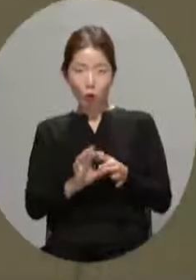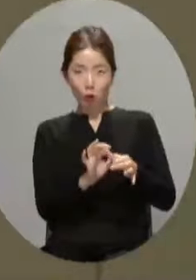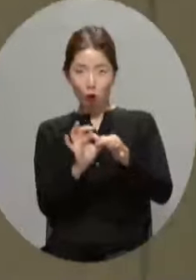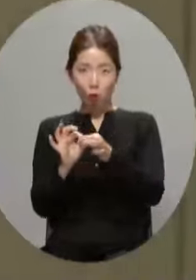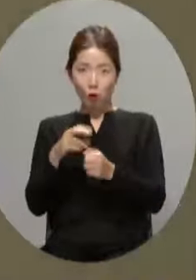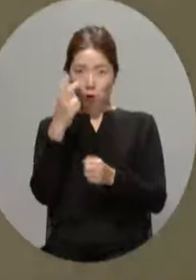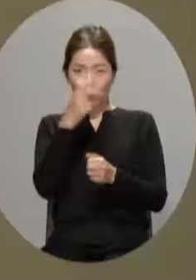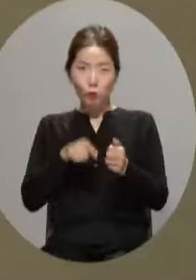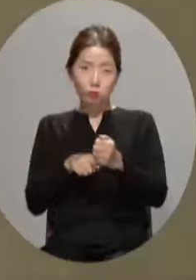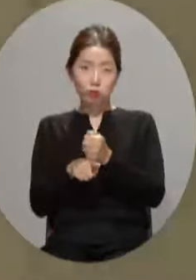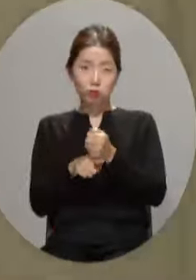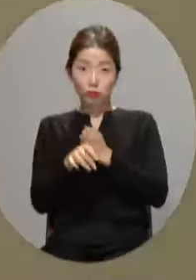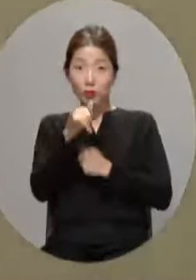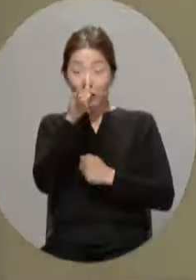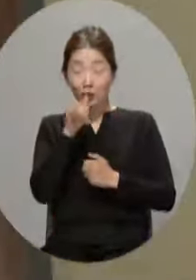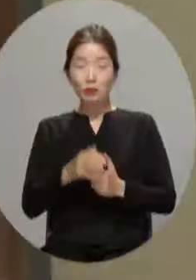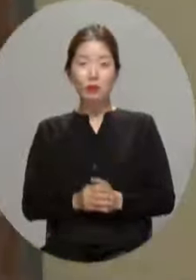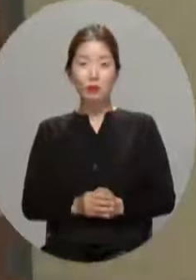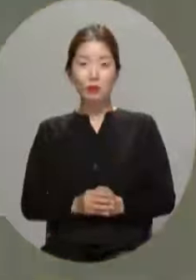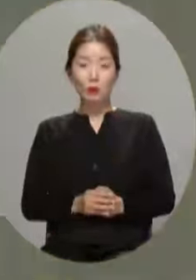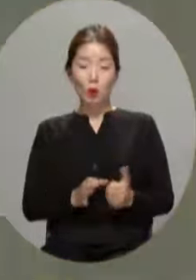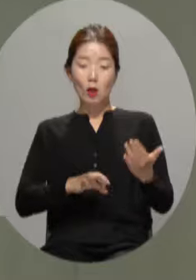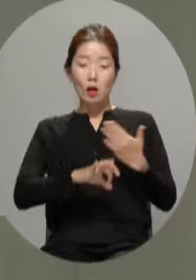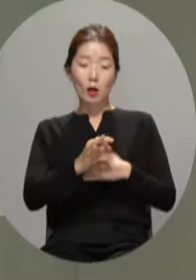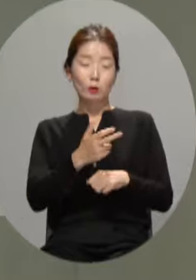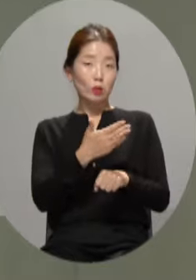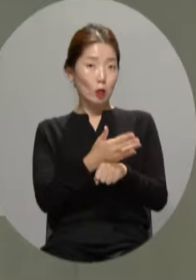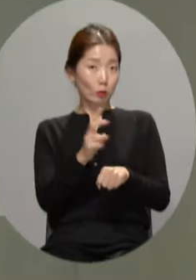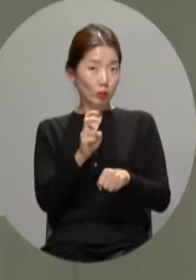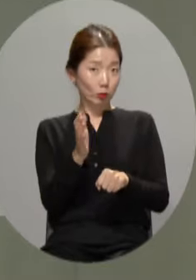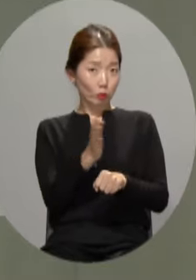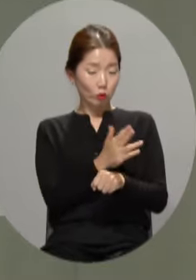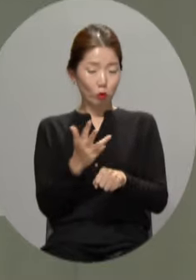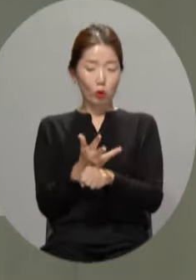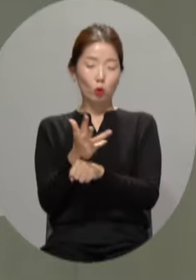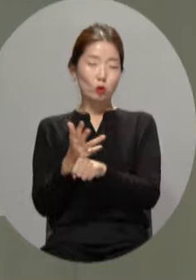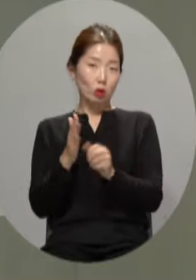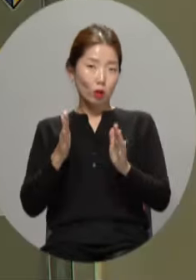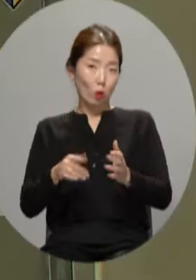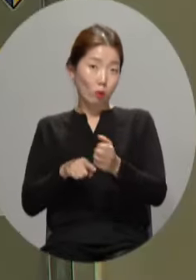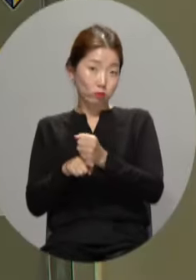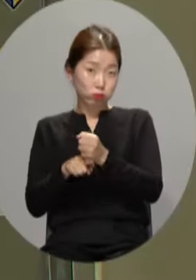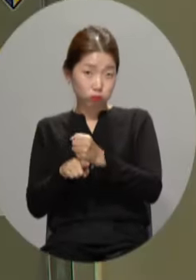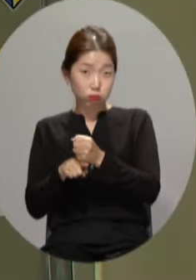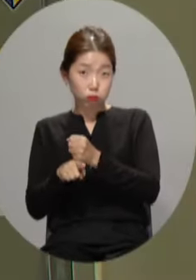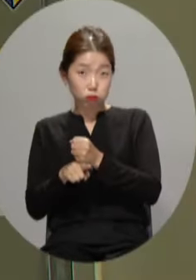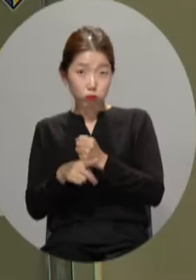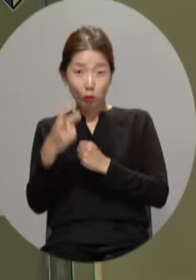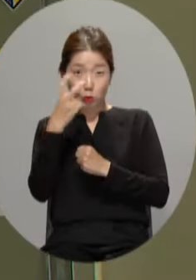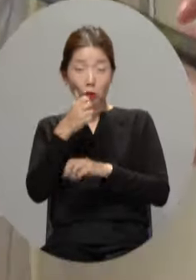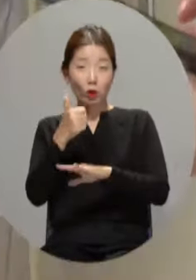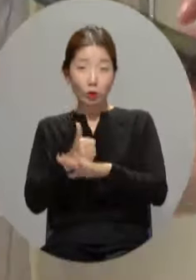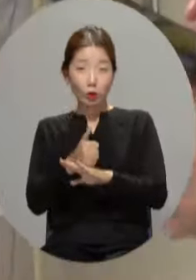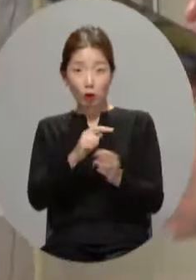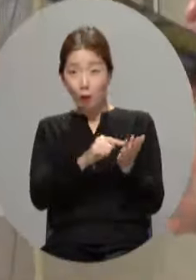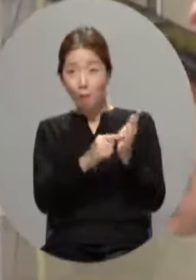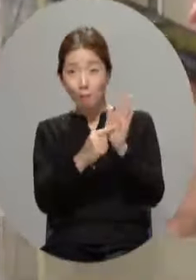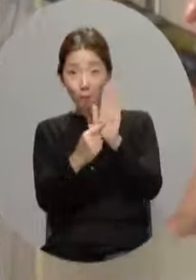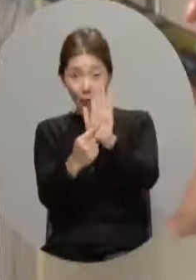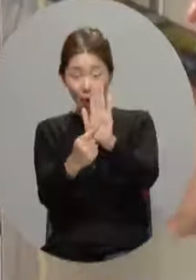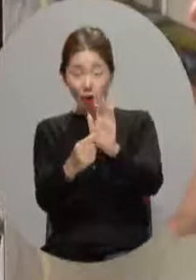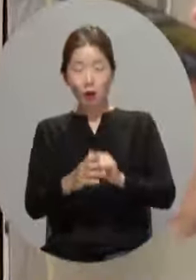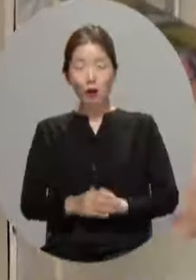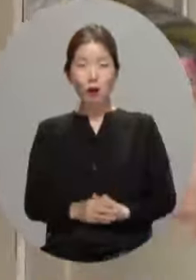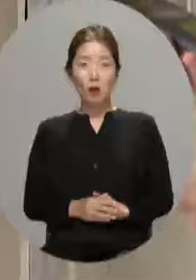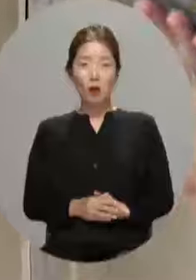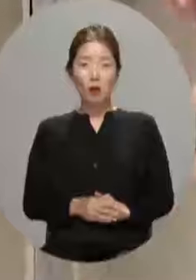피의자 조사에 착수했습니다. 오전 9시 20분부터 8시간에 걸쳐 진행된 긴 조사 끝에 모습을 드러낸 정